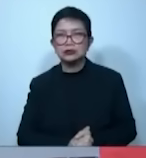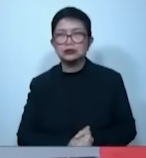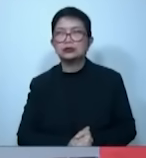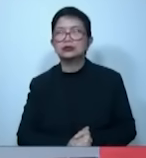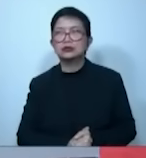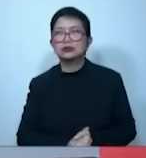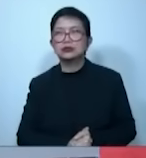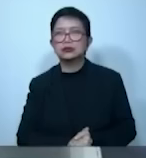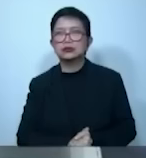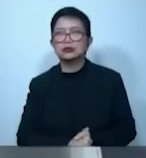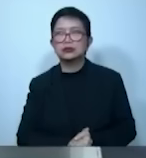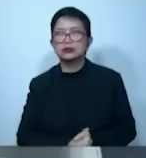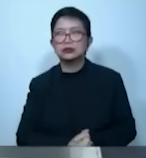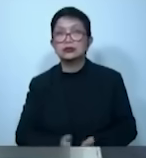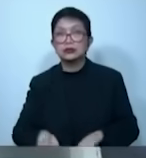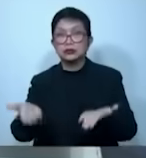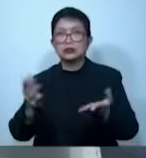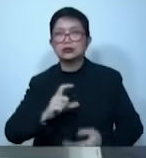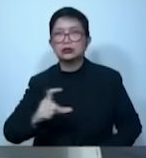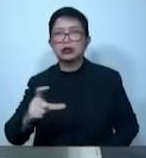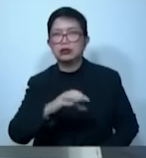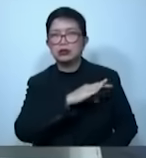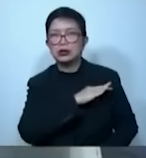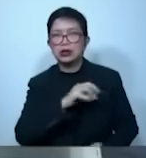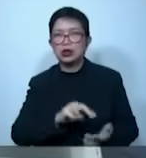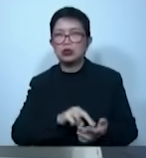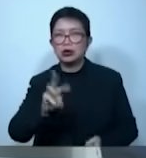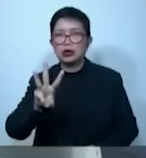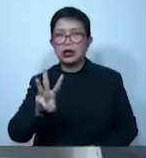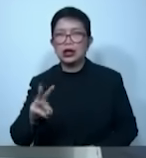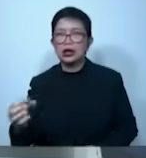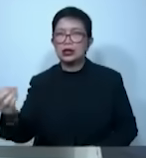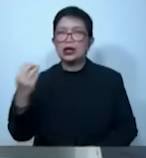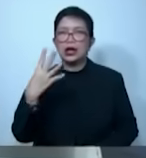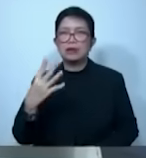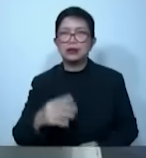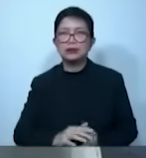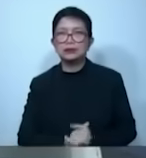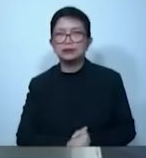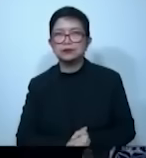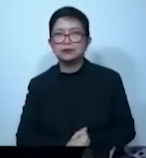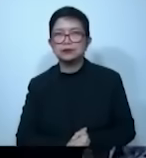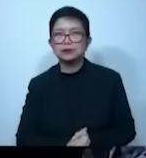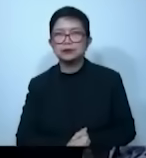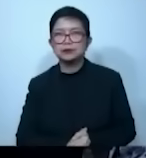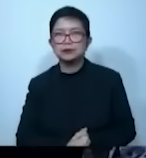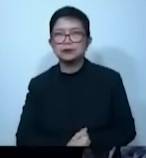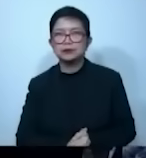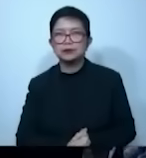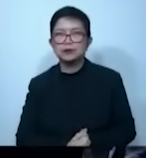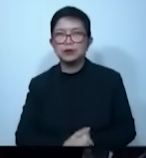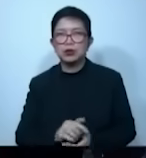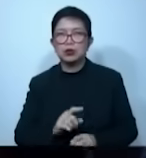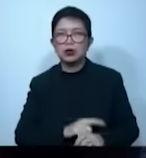baik dan selanjutnya kami persilakan kepada caloniden nomor urut 3 untuk menanggapi jawaban dari calon Presiden nomor urut waktu Bapak